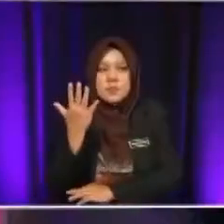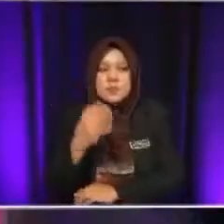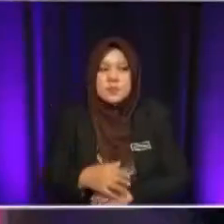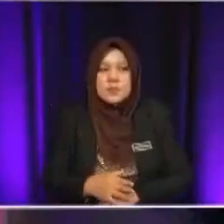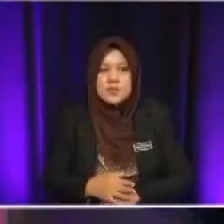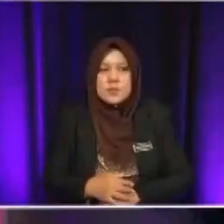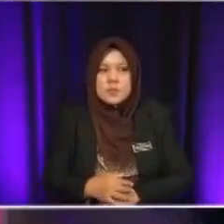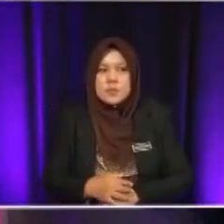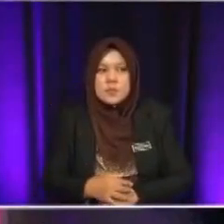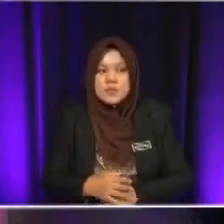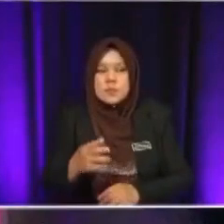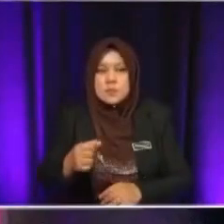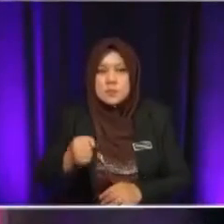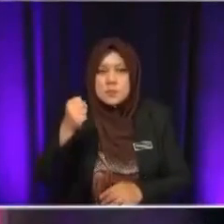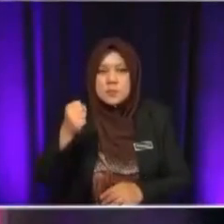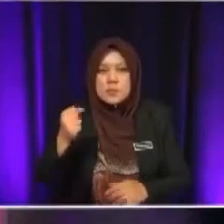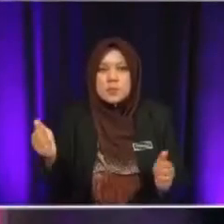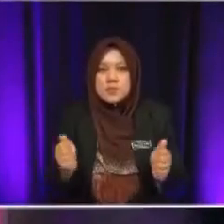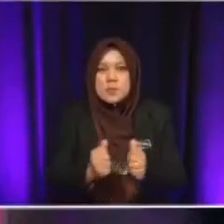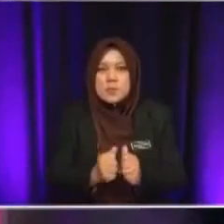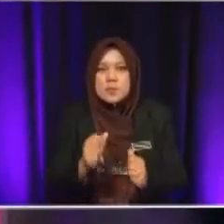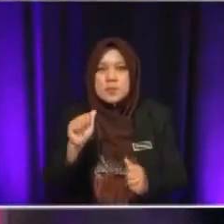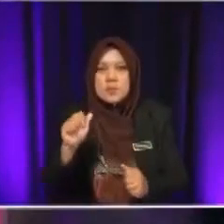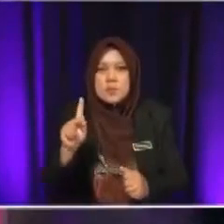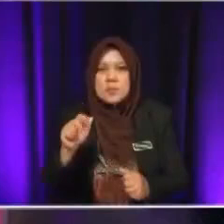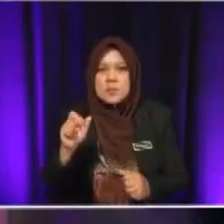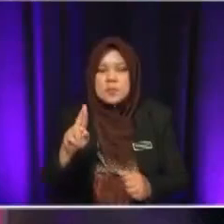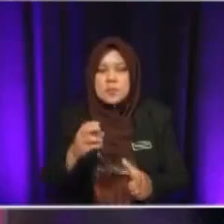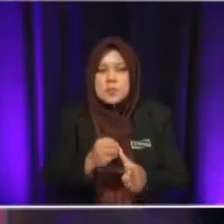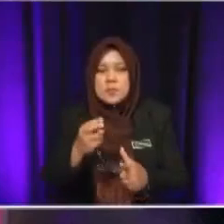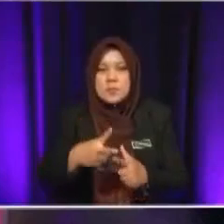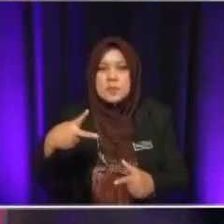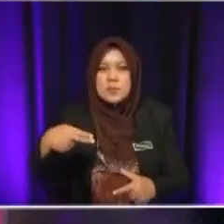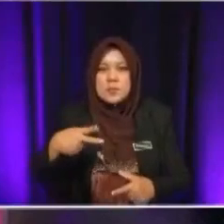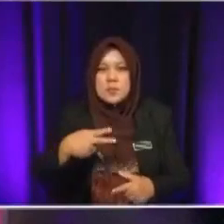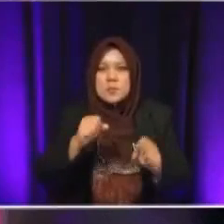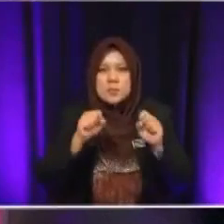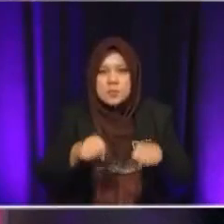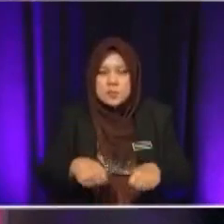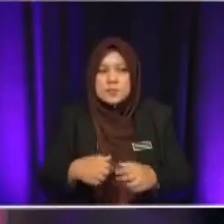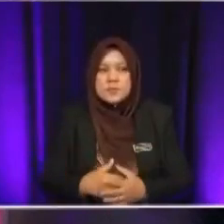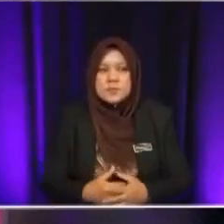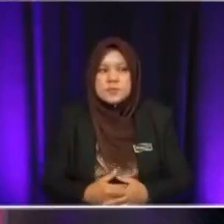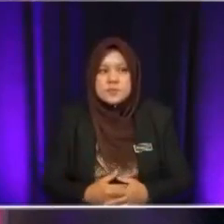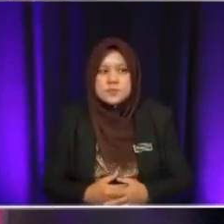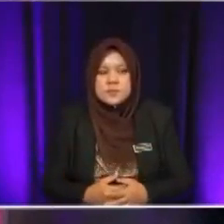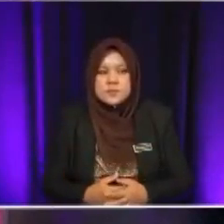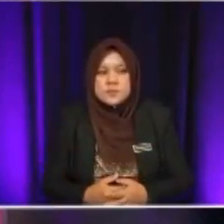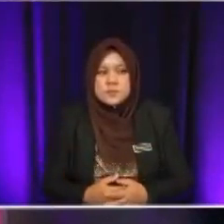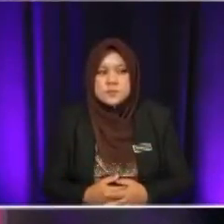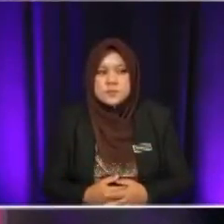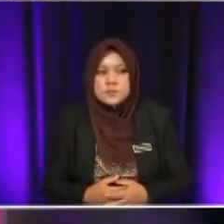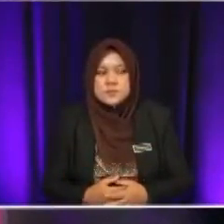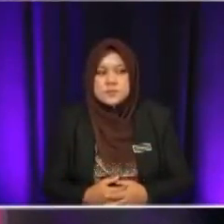Brazil ni sama ada kita nak cabut sekali dengan dia punya akar pun boleh ataupun kita boleh gunting. Sebab dia kita guna keratan batang. So,